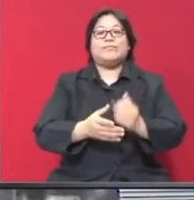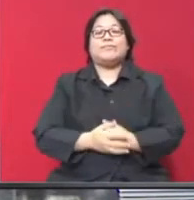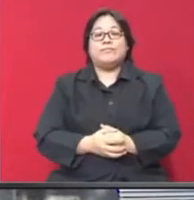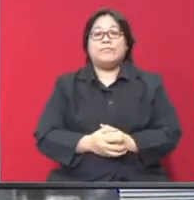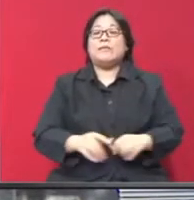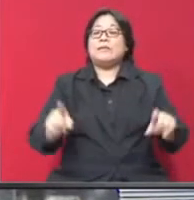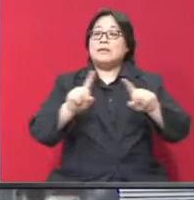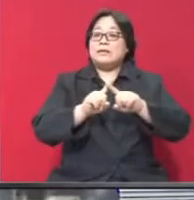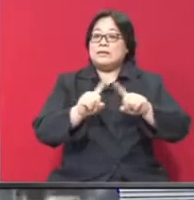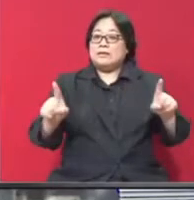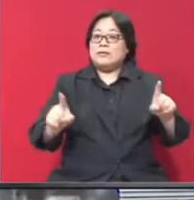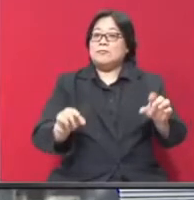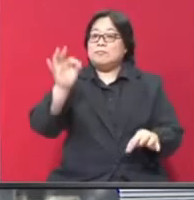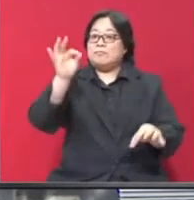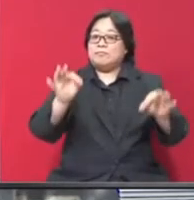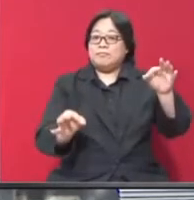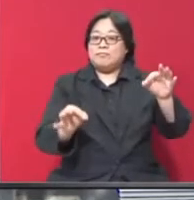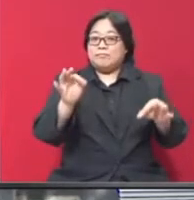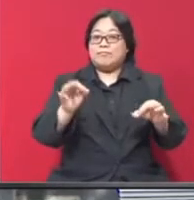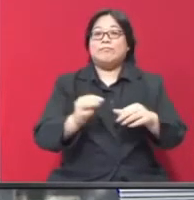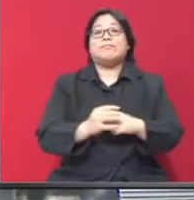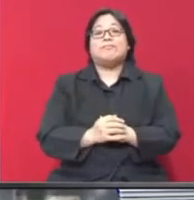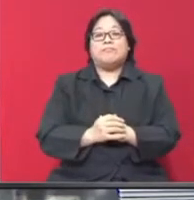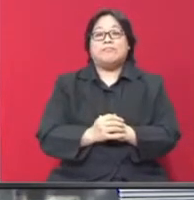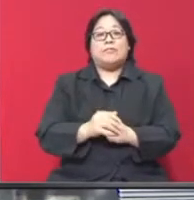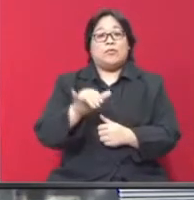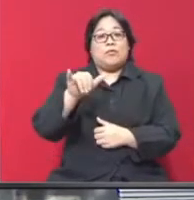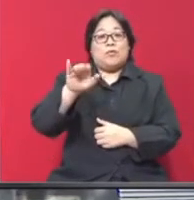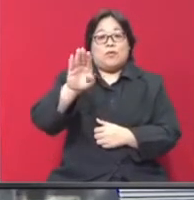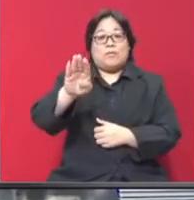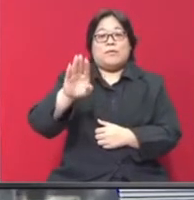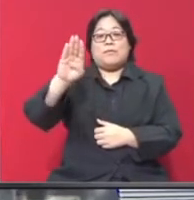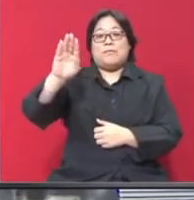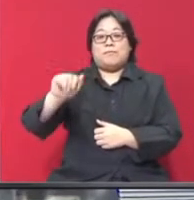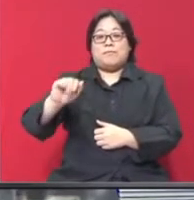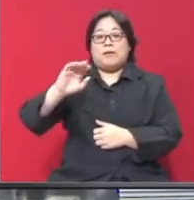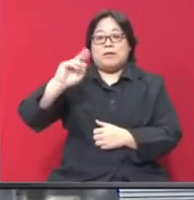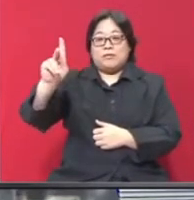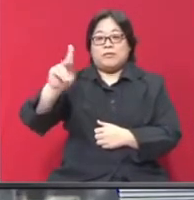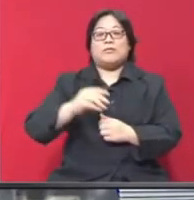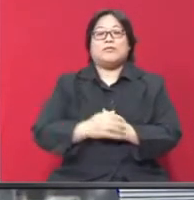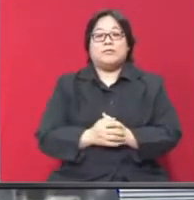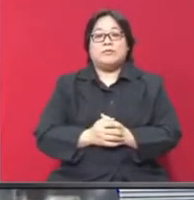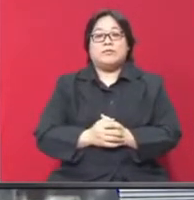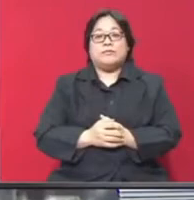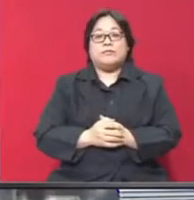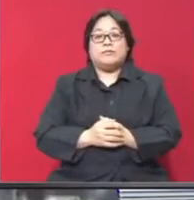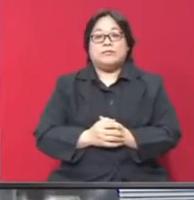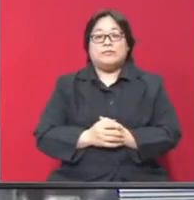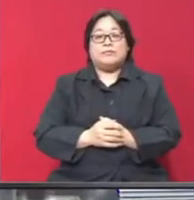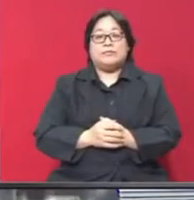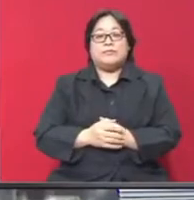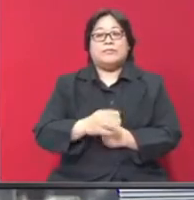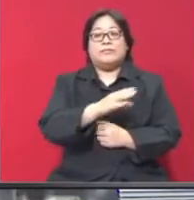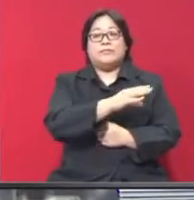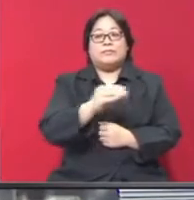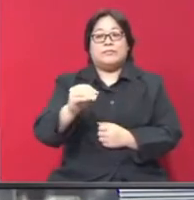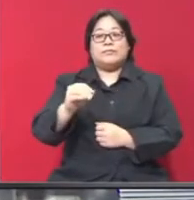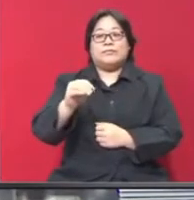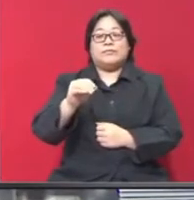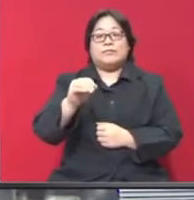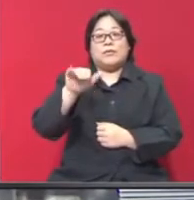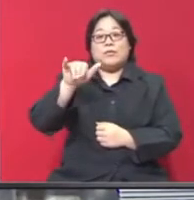lu bagaimanapun jika sekiranya WiFi bacok tawarkan laki lain helm Webe